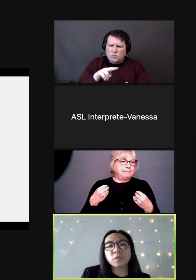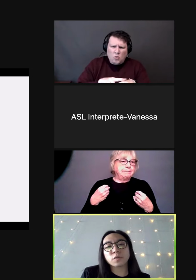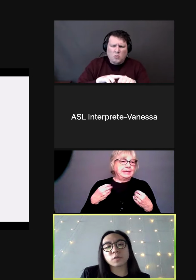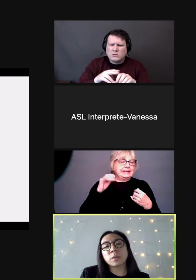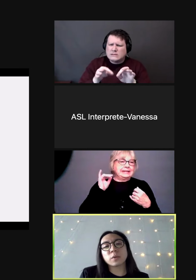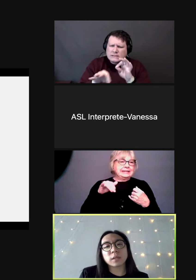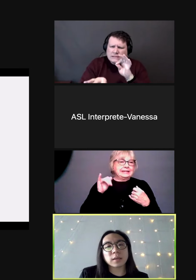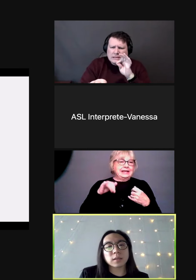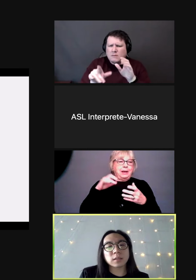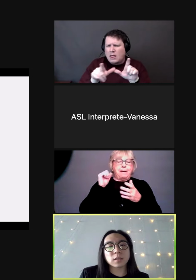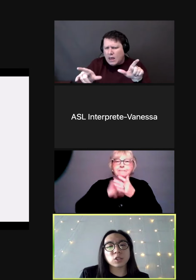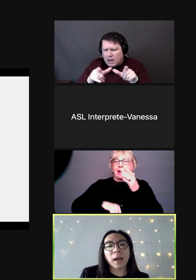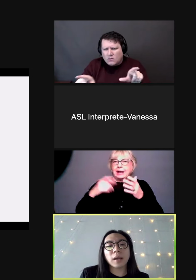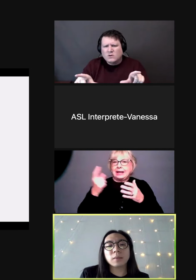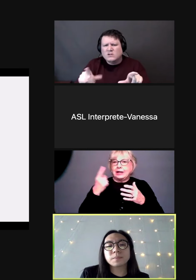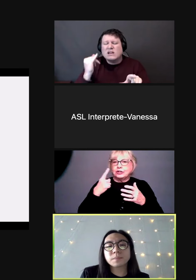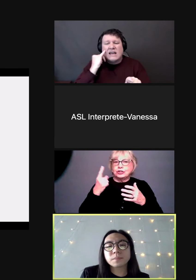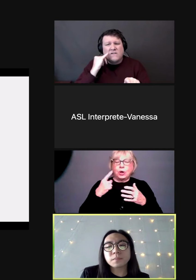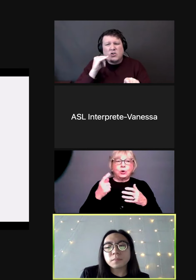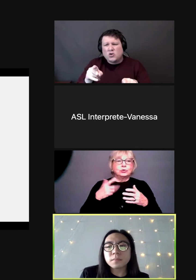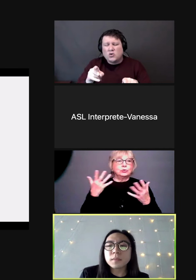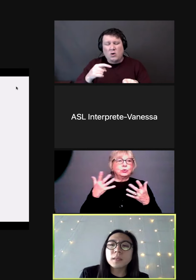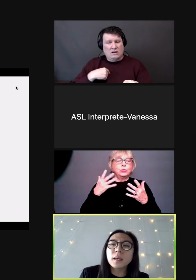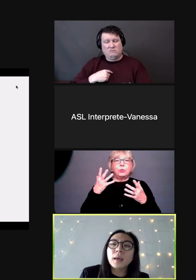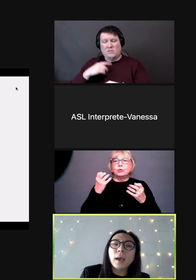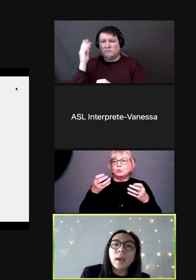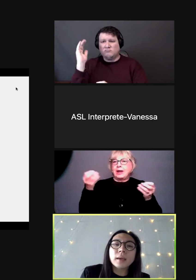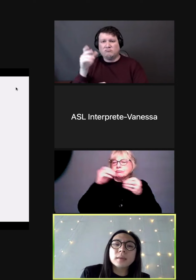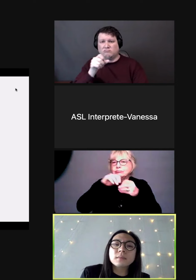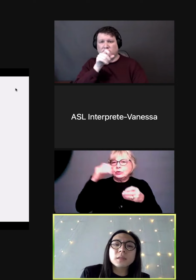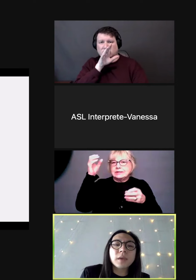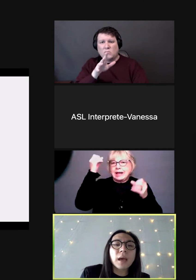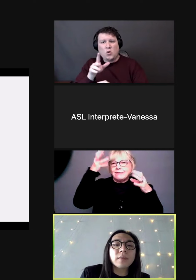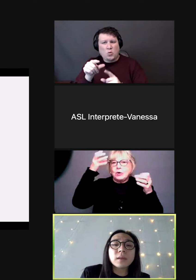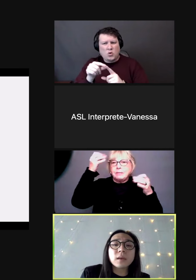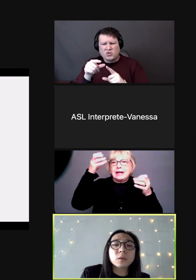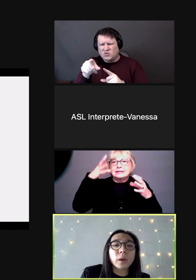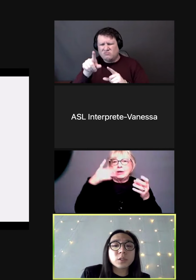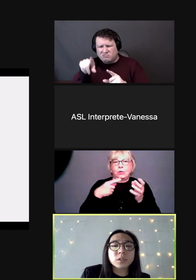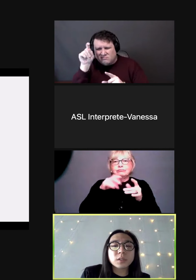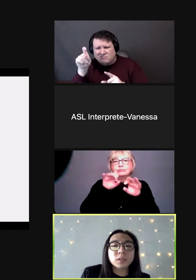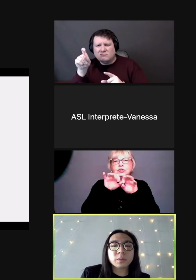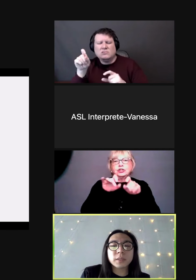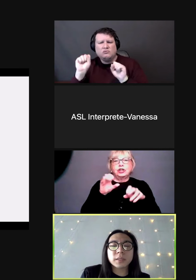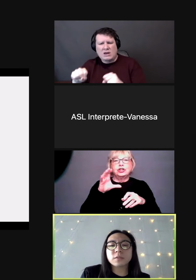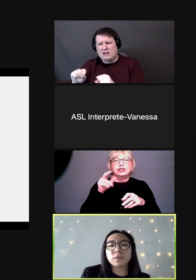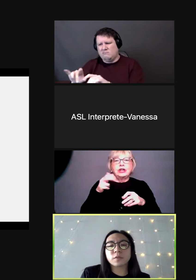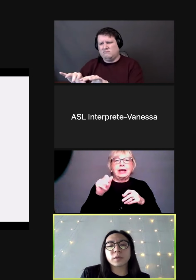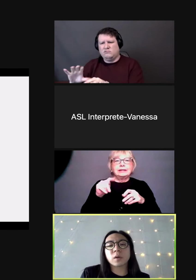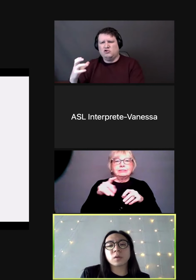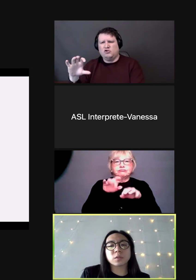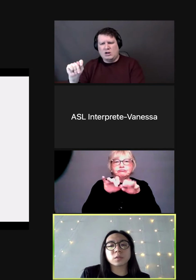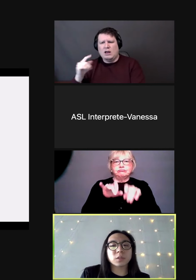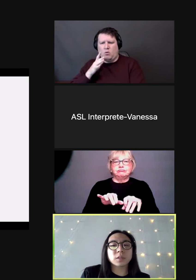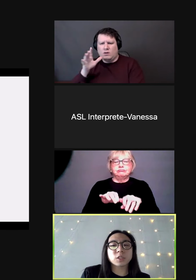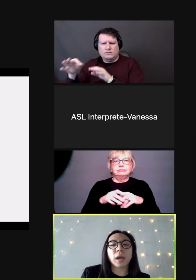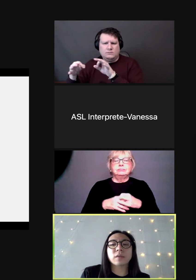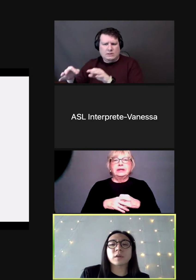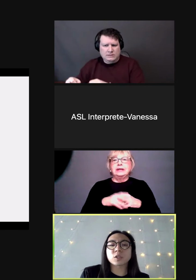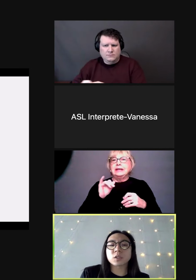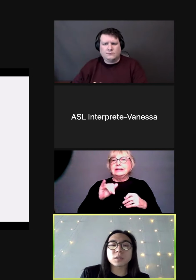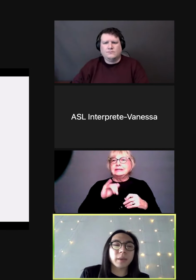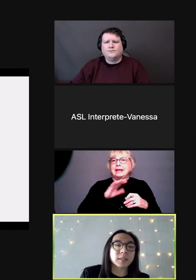ratez ou vous avez besoin de plus d'informations, veuillez l'indiquer dans le chat. Est-ce que si vous avez d'autres